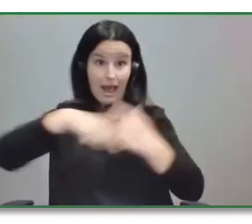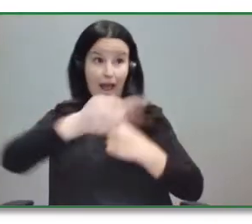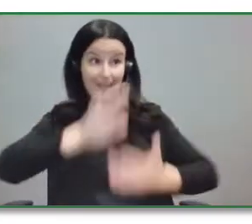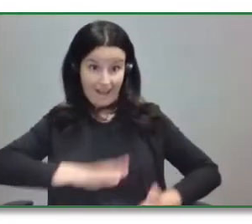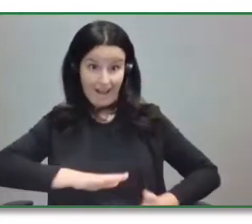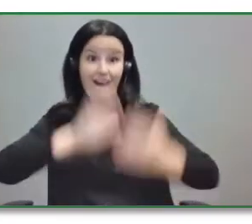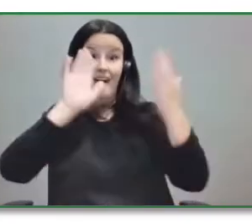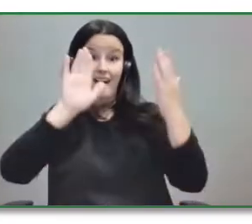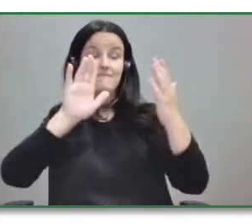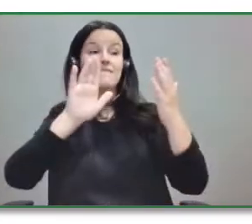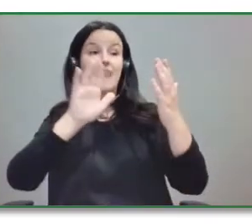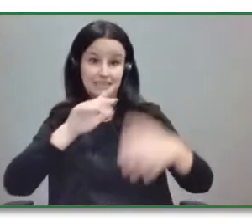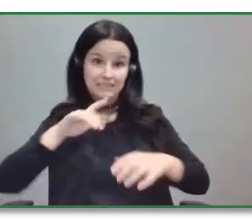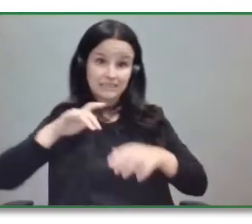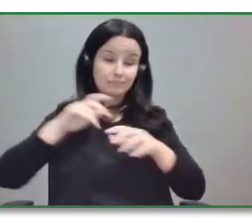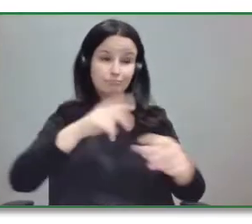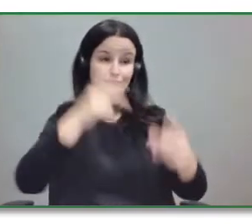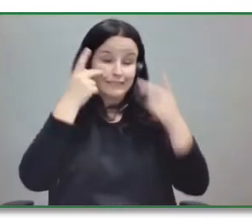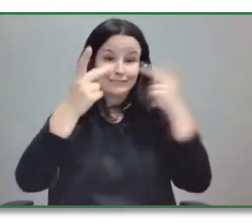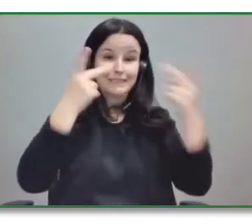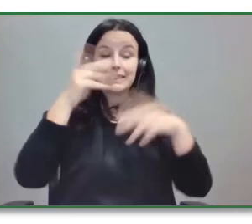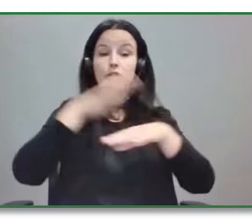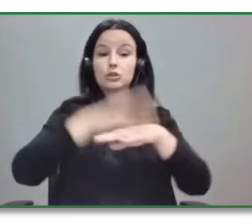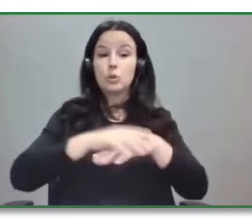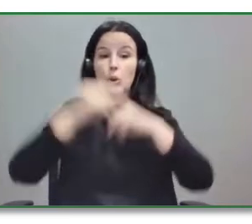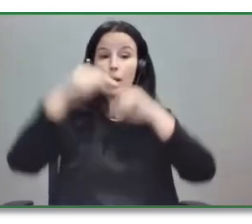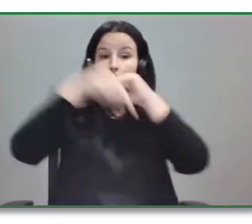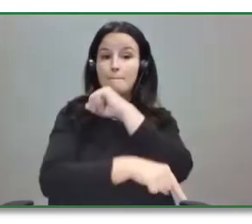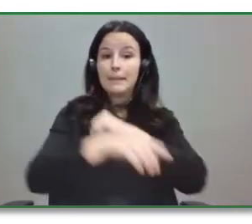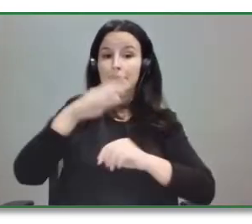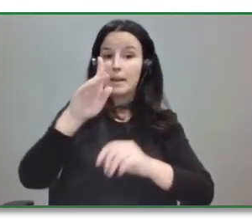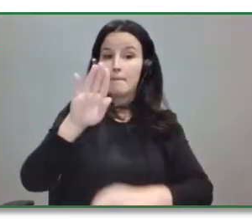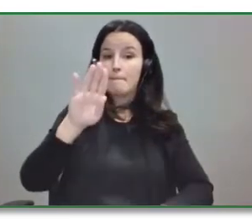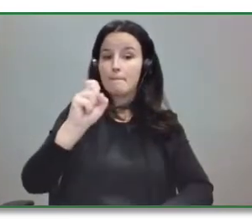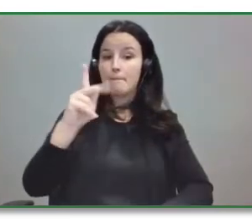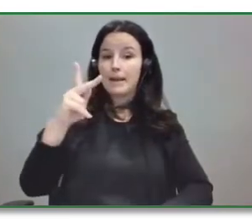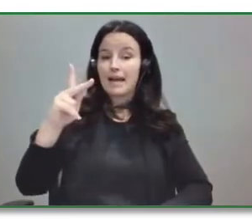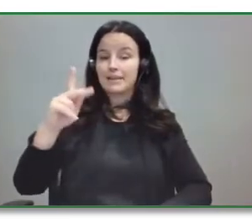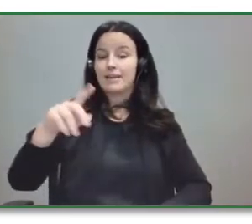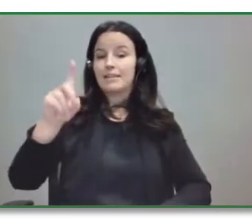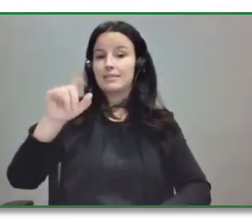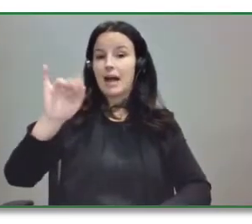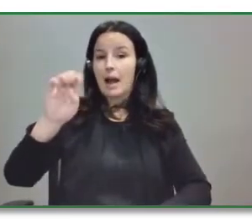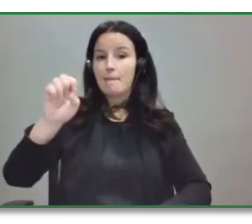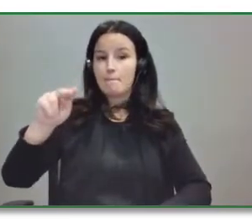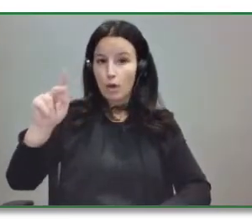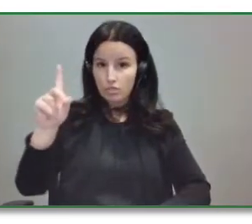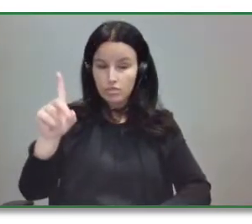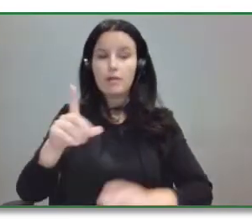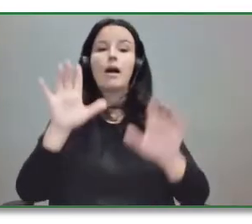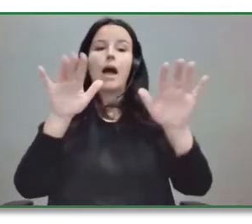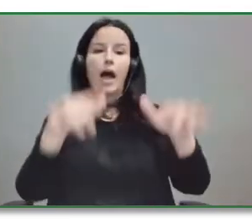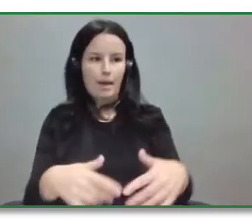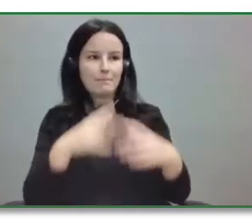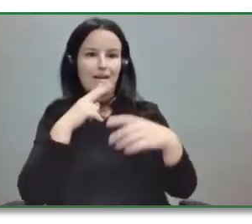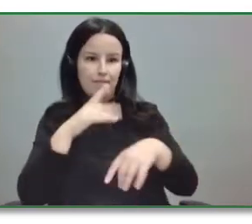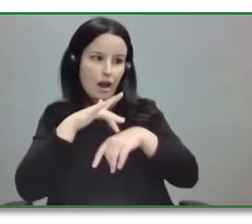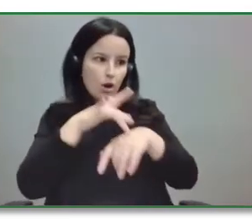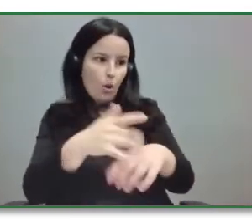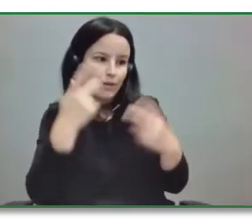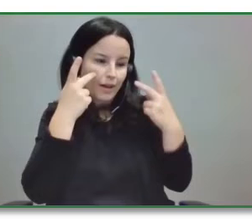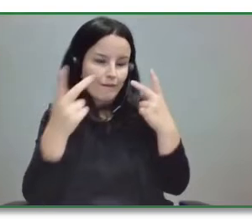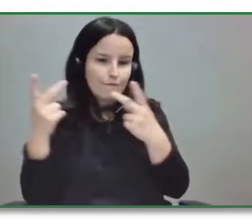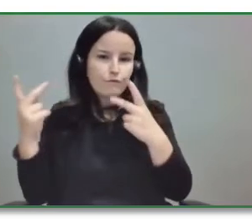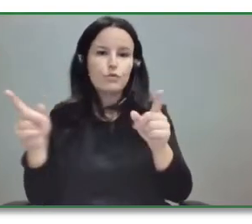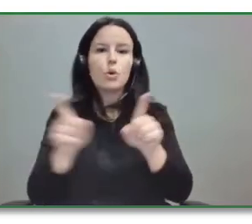pique-nique. Et nous avons pu découvrir une